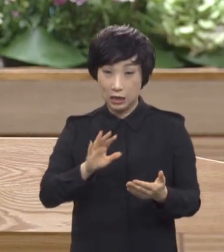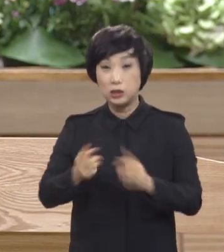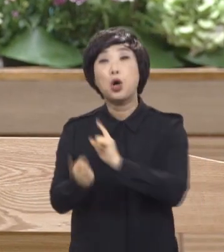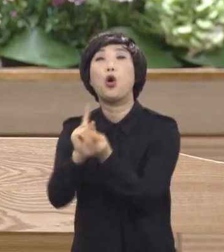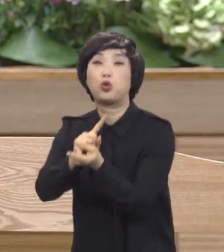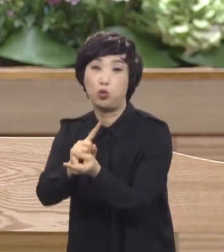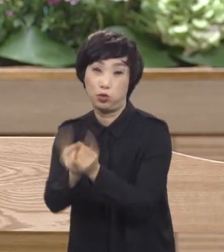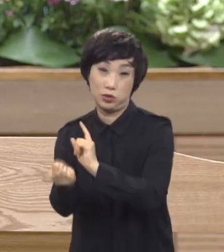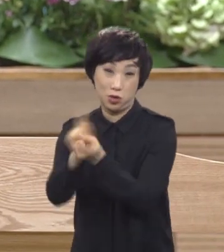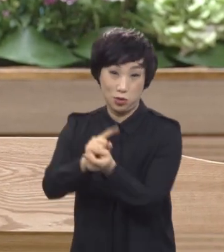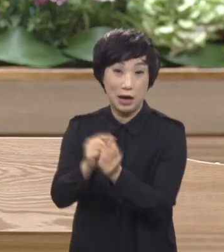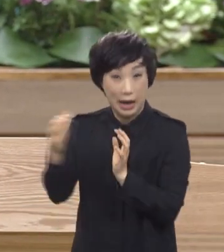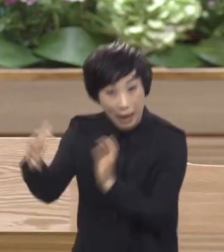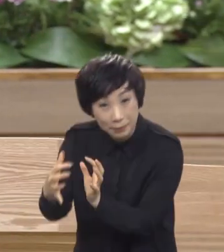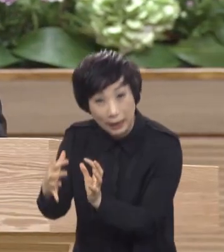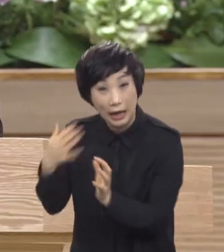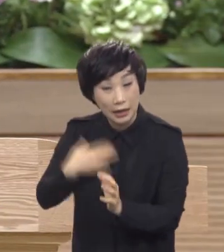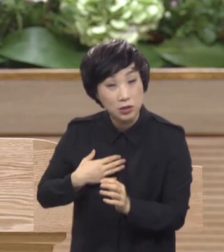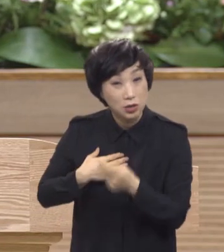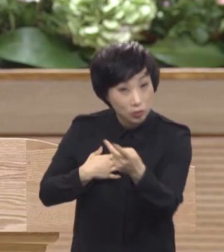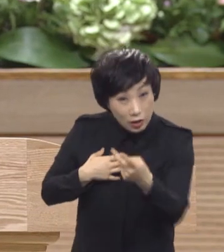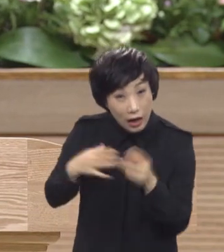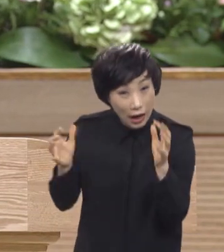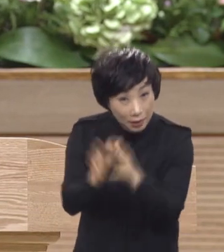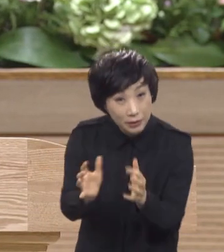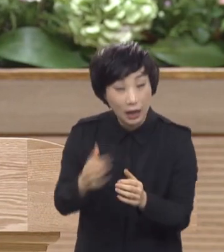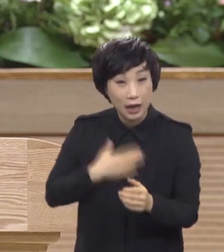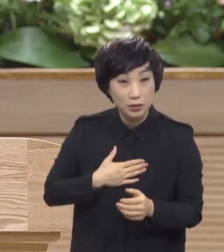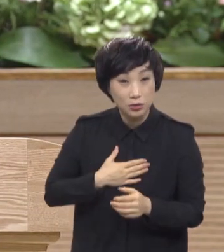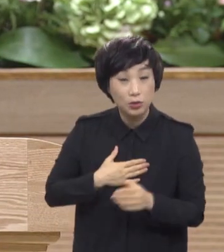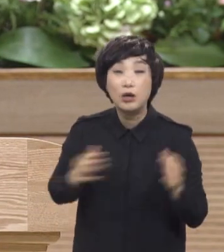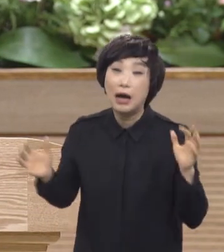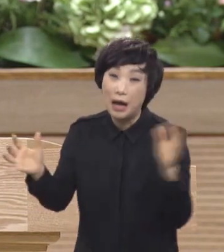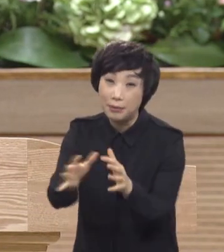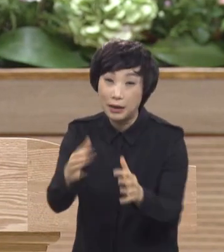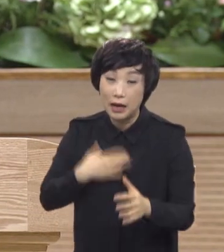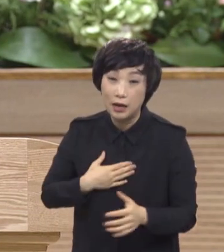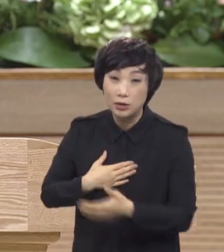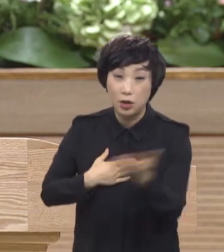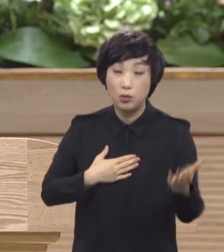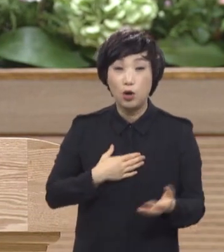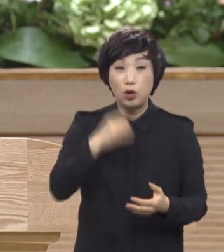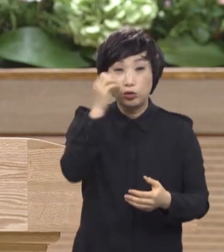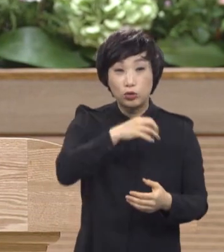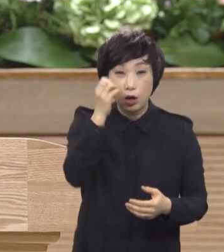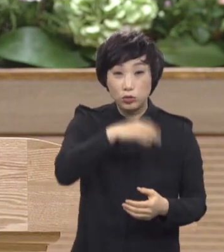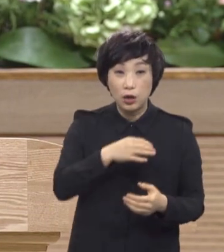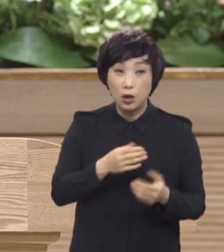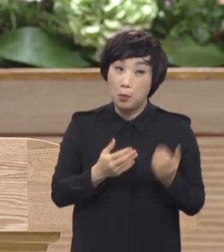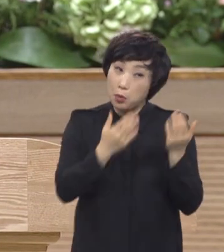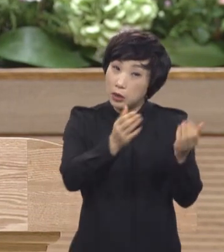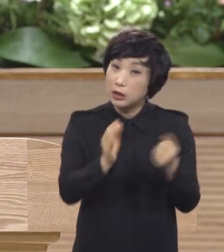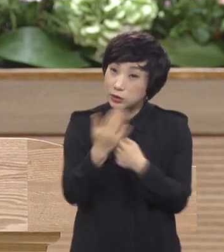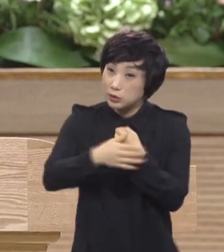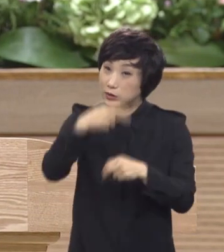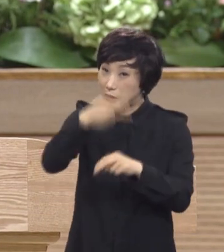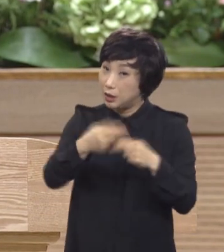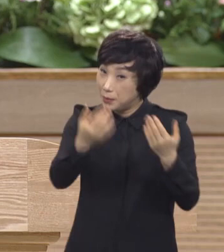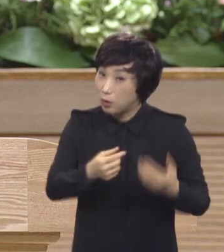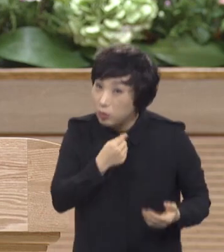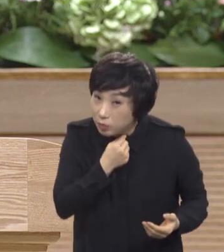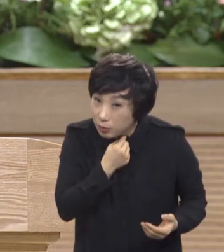말이오 이해가 됩니까 그러면 그냥 봉사할 은사를 받겠습니까